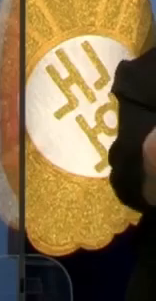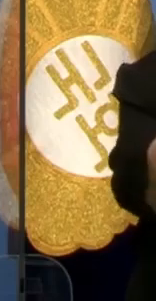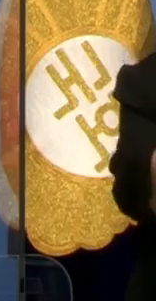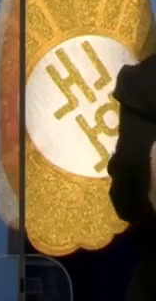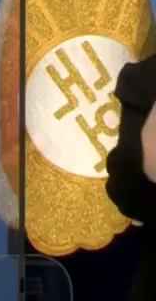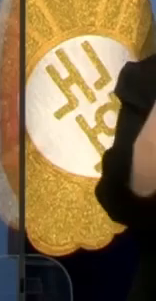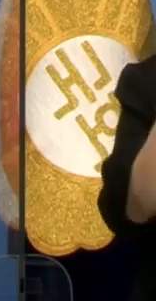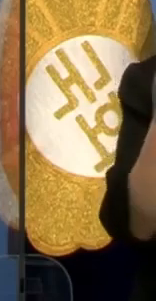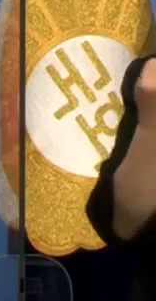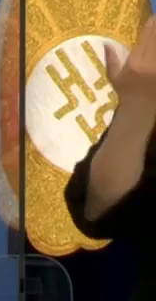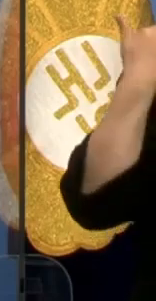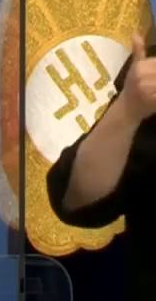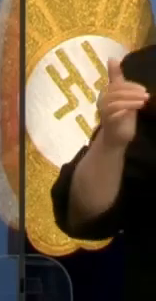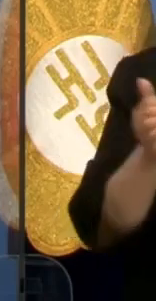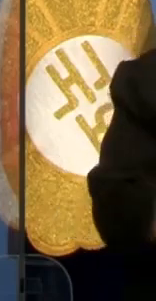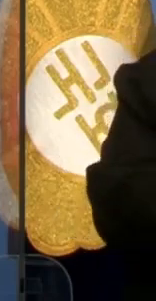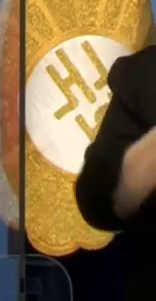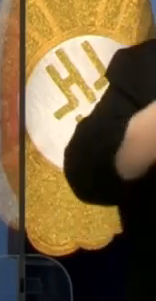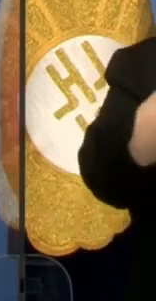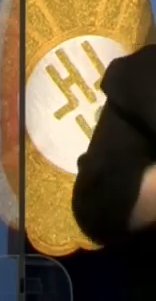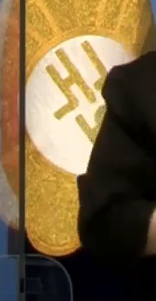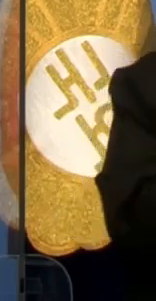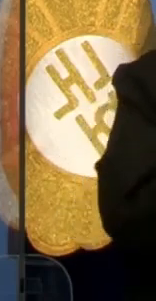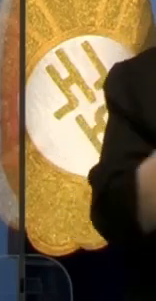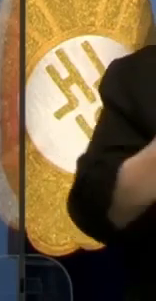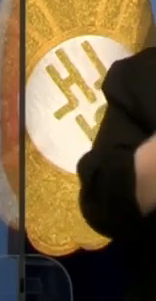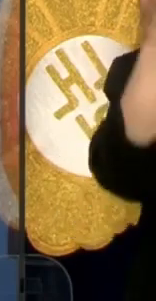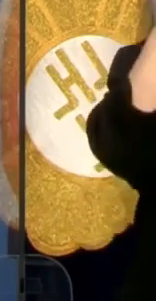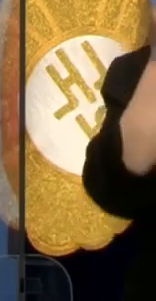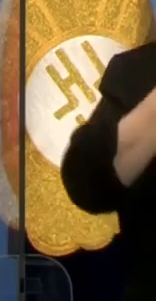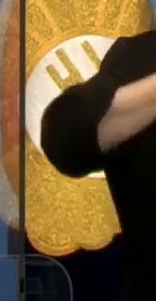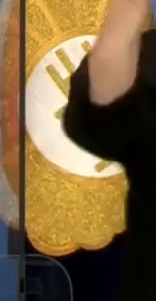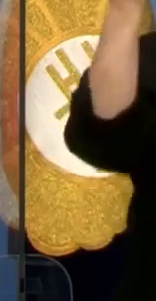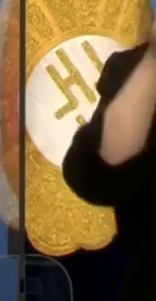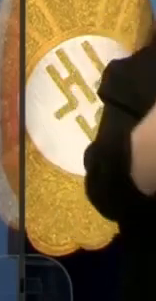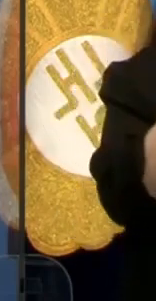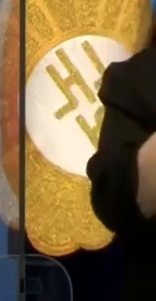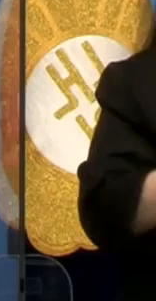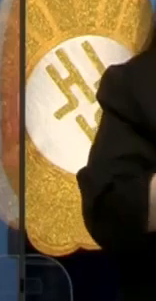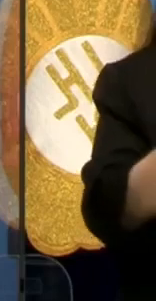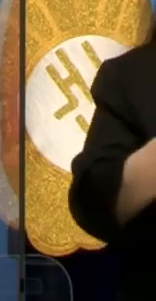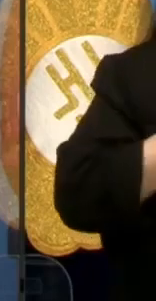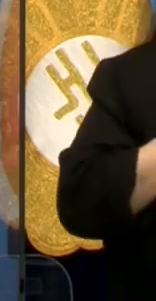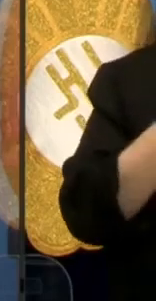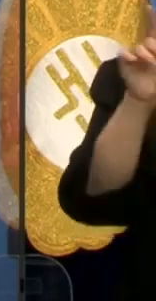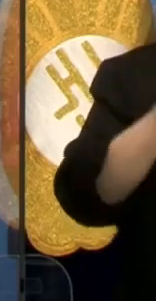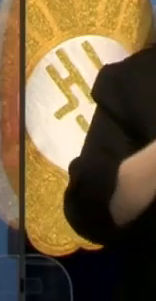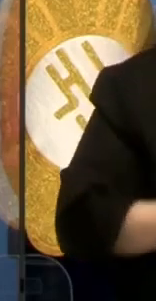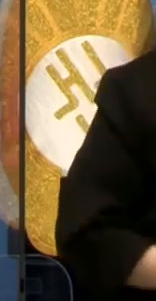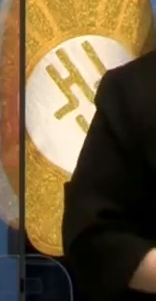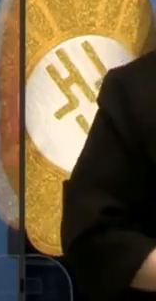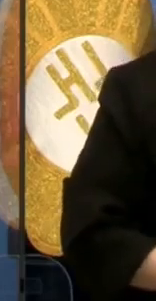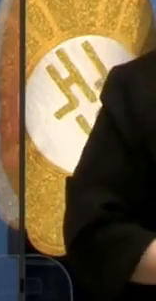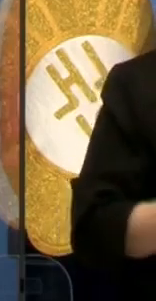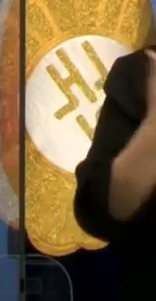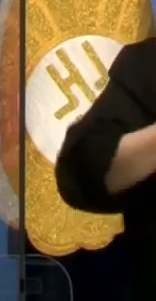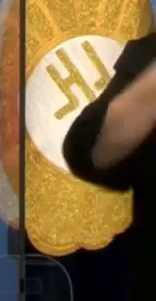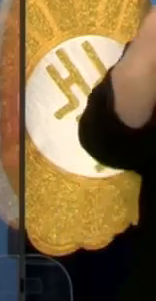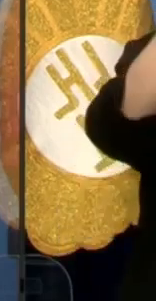불과 얼마 전까지 자신들이 한 일을 까맣게 잊고 있다니 놀랍기 그지없습니다. 사실을 복기해